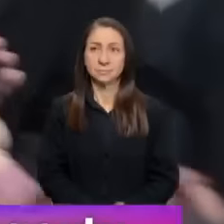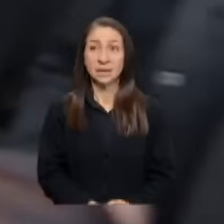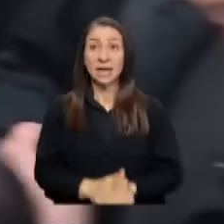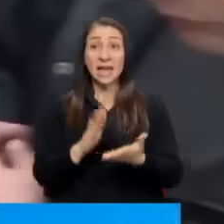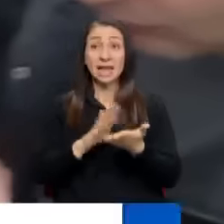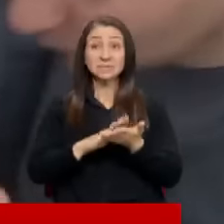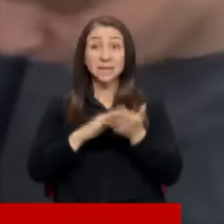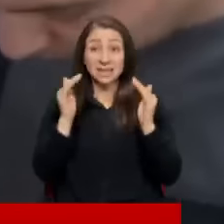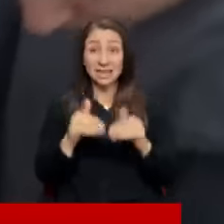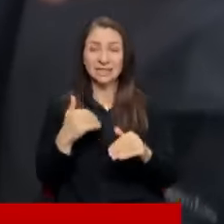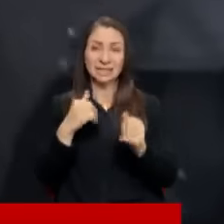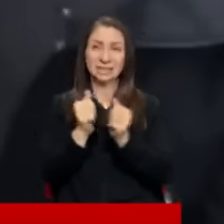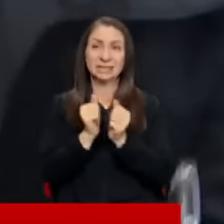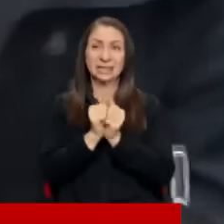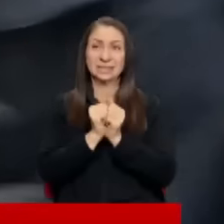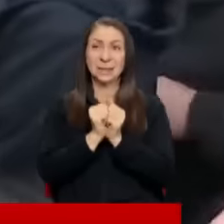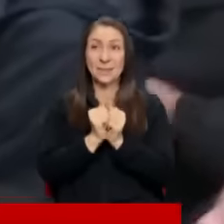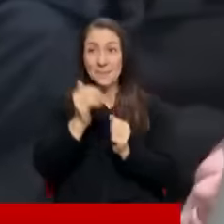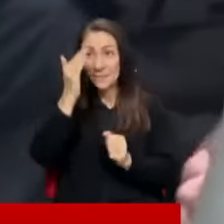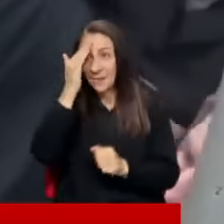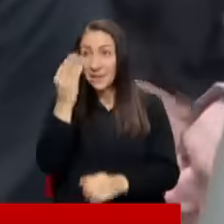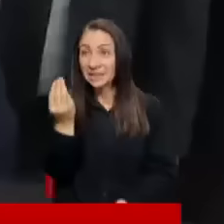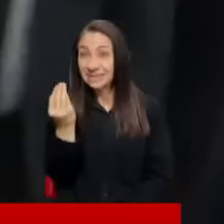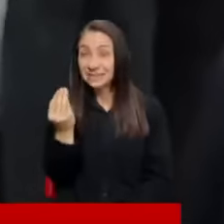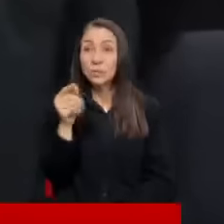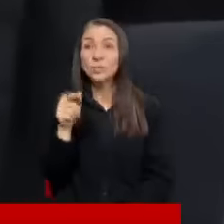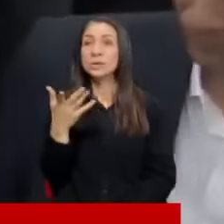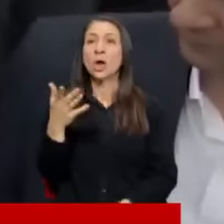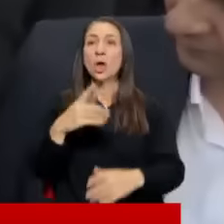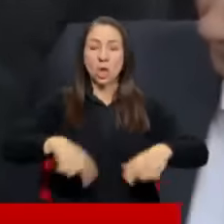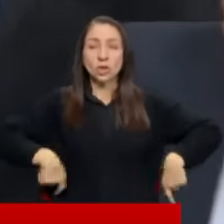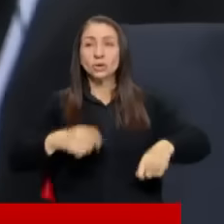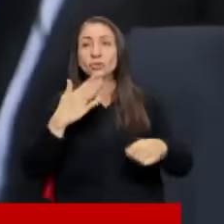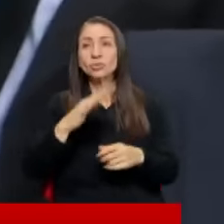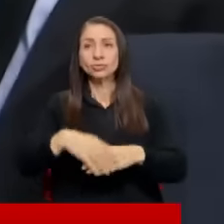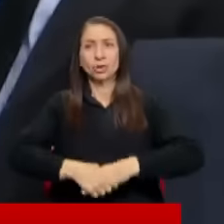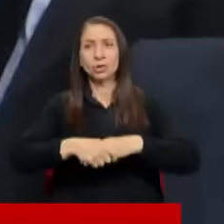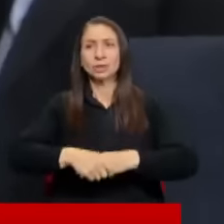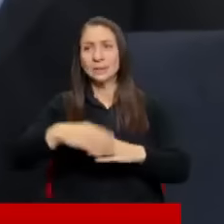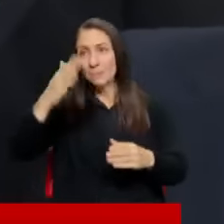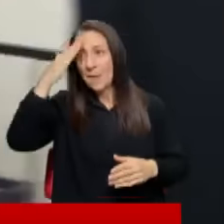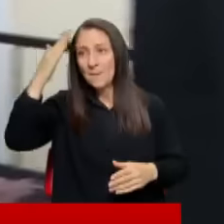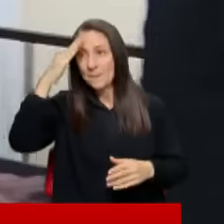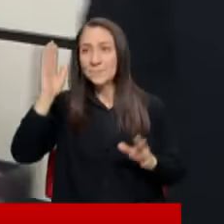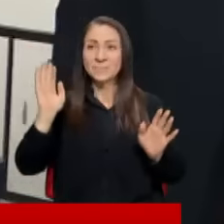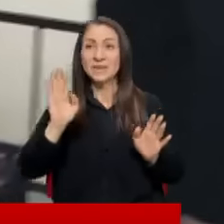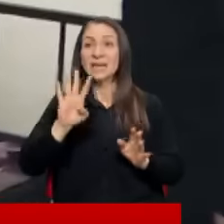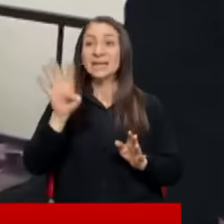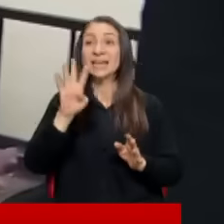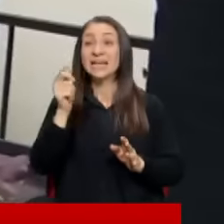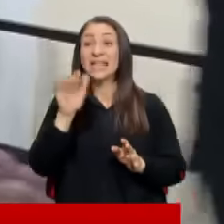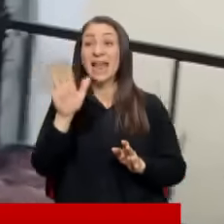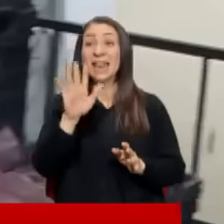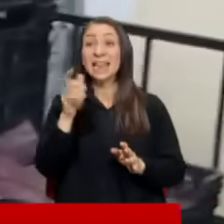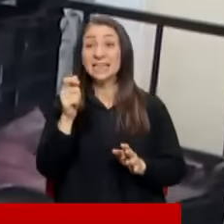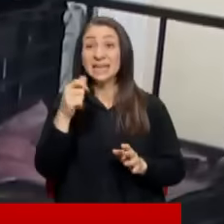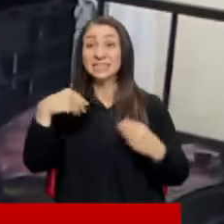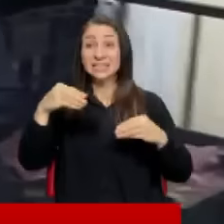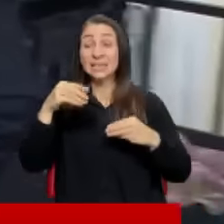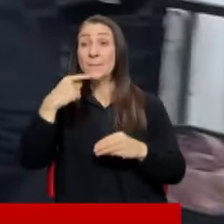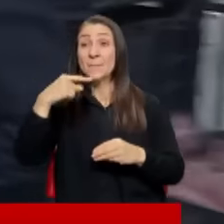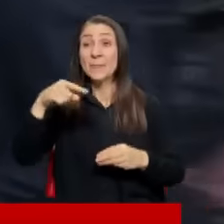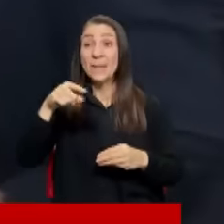Elimizden geldikçe yanınızdayız. Merhaba, nasılsınız? Bu kez önlüksüz, tokalaşmak ve selamlaşmak için 40 liradan 50 liradan